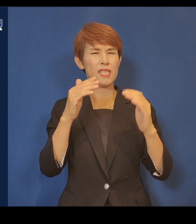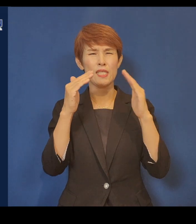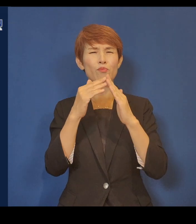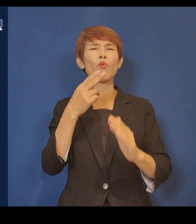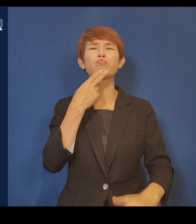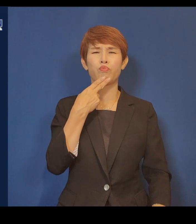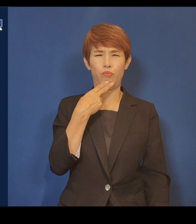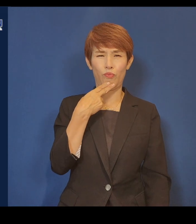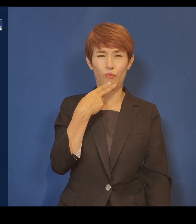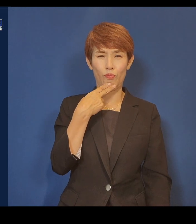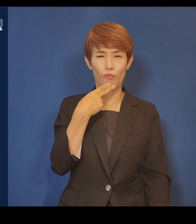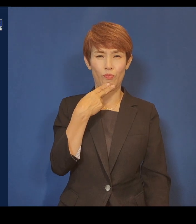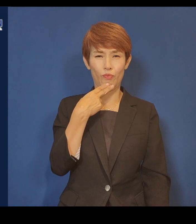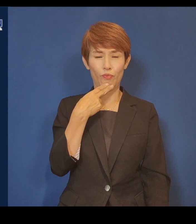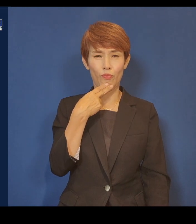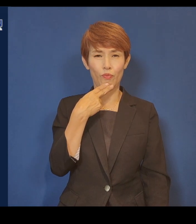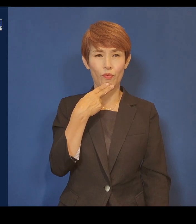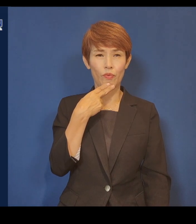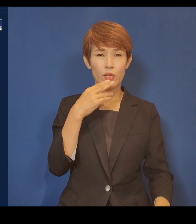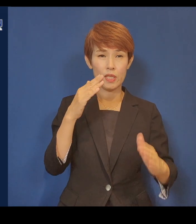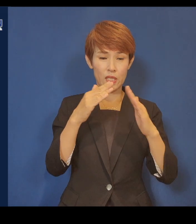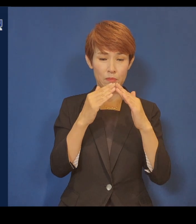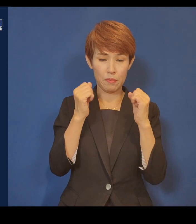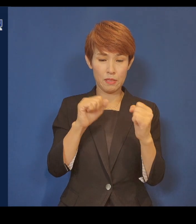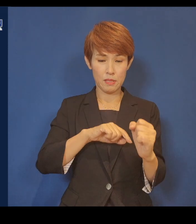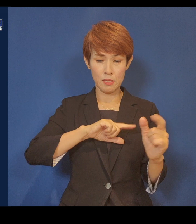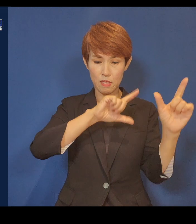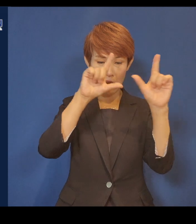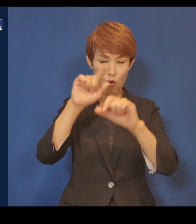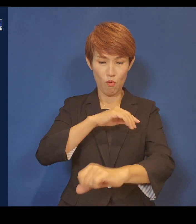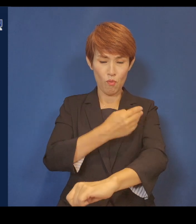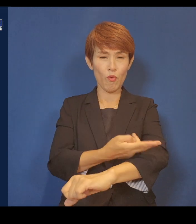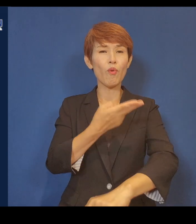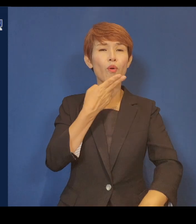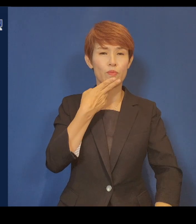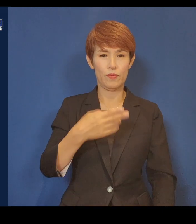집도 없고요, 집에 살 권리도 없어요.